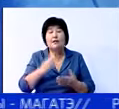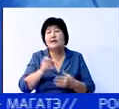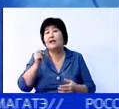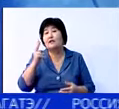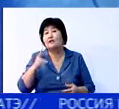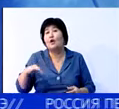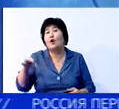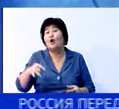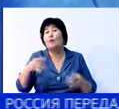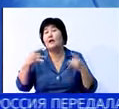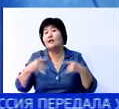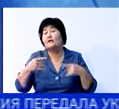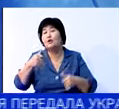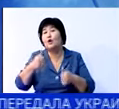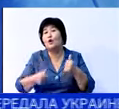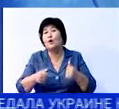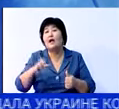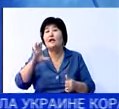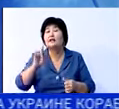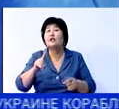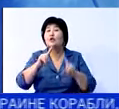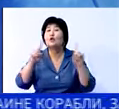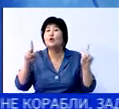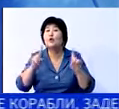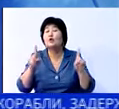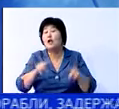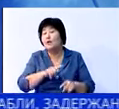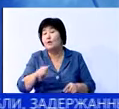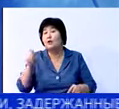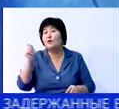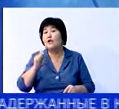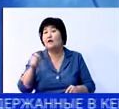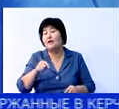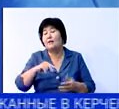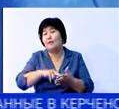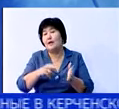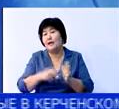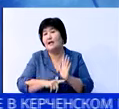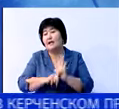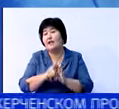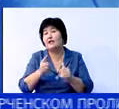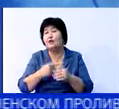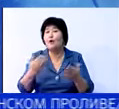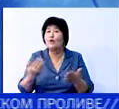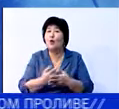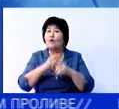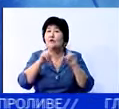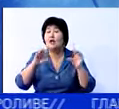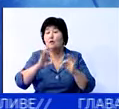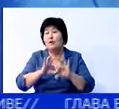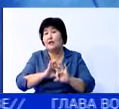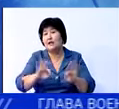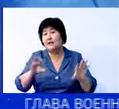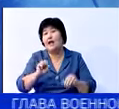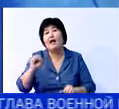12-й областной телевизионный конкурс «Сыр Жолдоздара». В минувшие выходные мегапроект назвал имя новой звезды. Подробности в